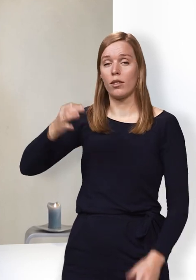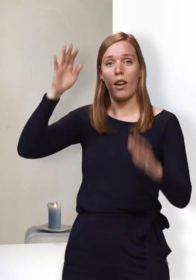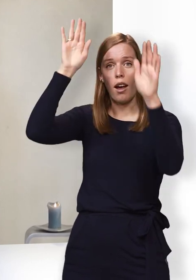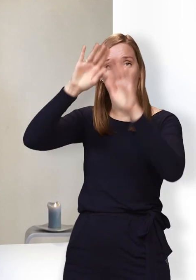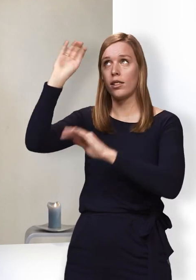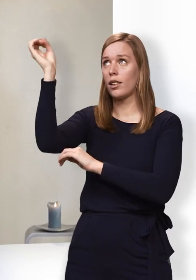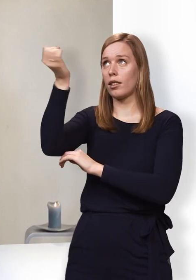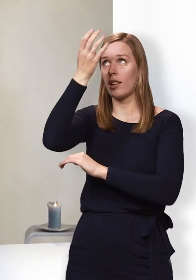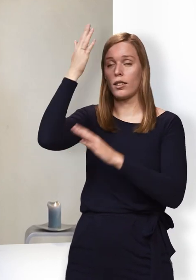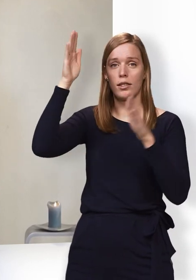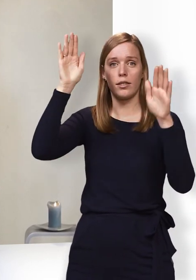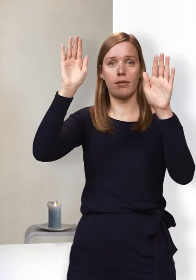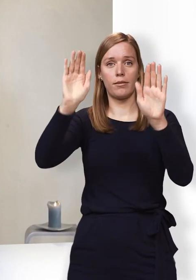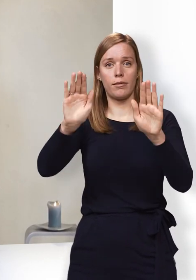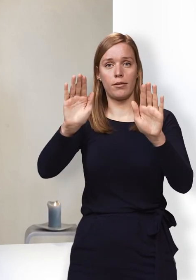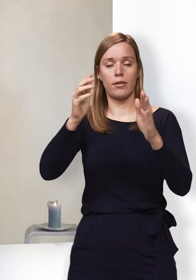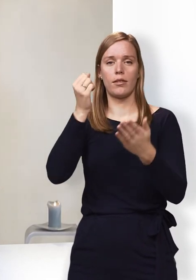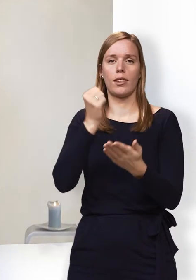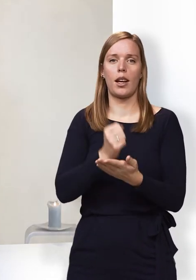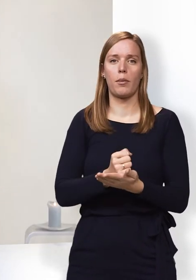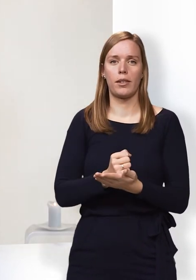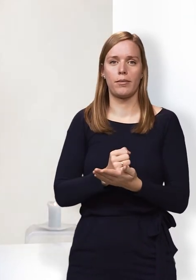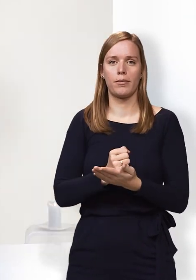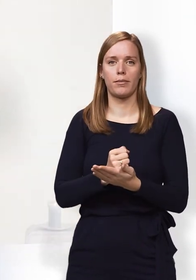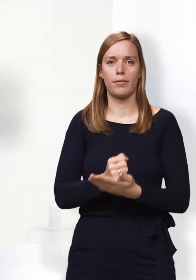und der Heilige Geist. Amen.